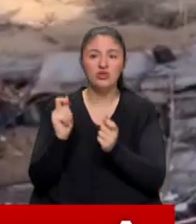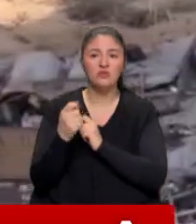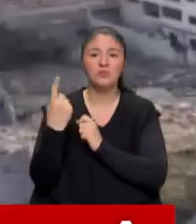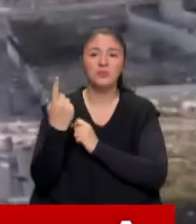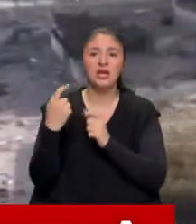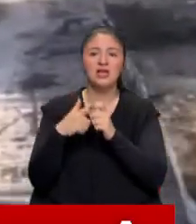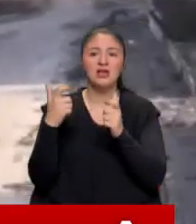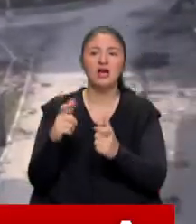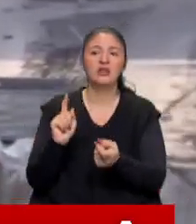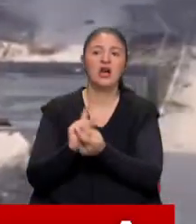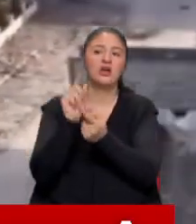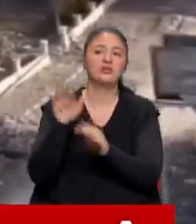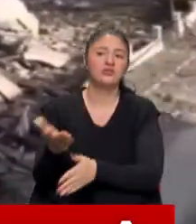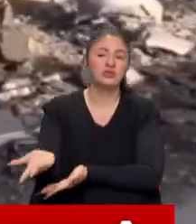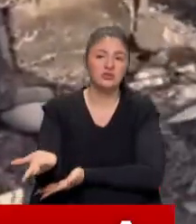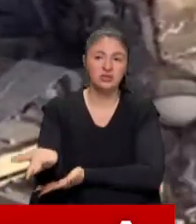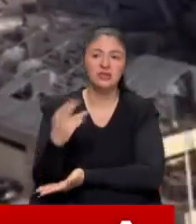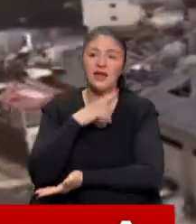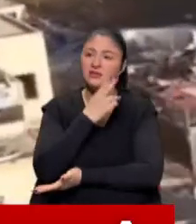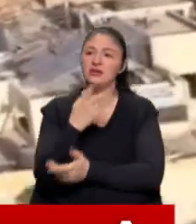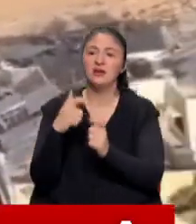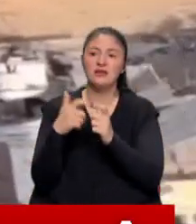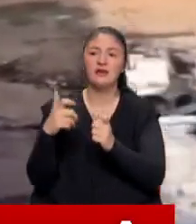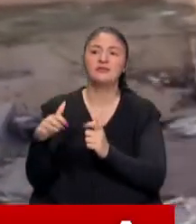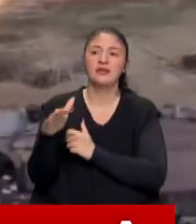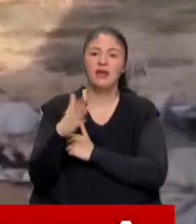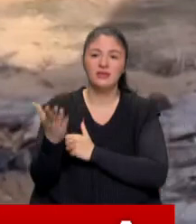bir Gazze ile karşı karşıyayız. Ne yazık ki Gazze'den